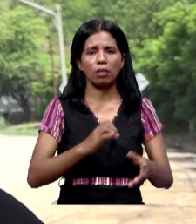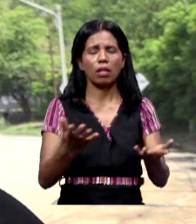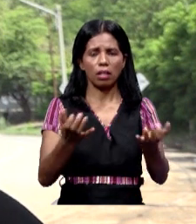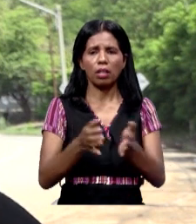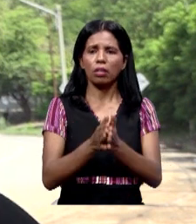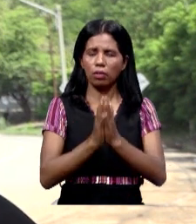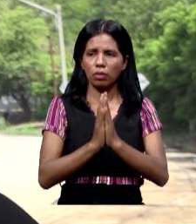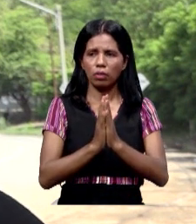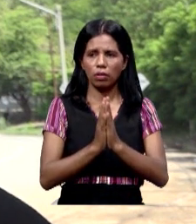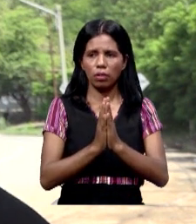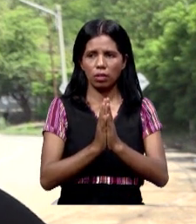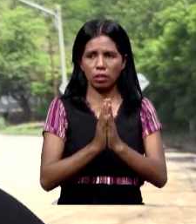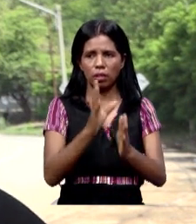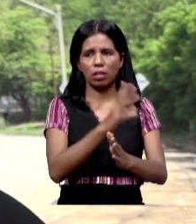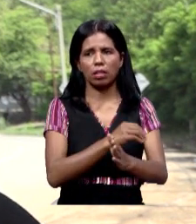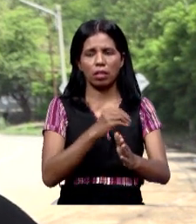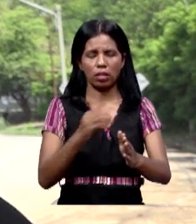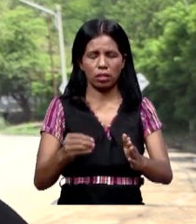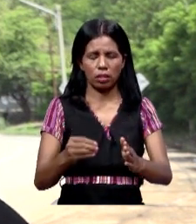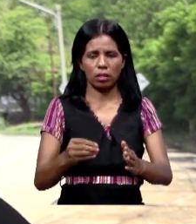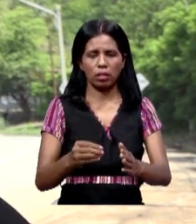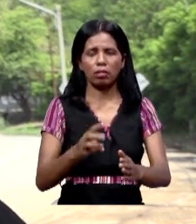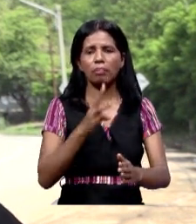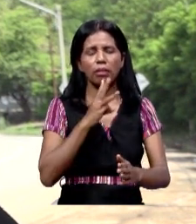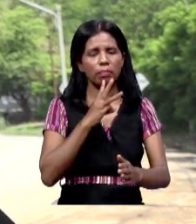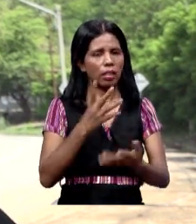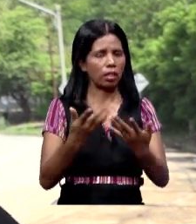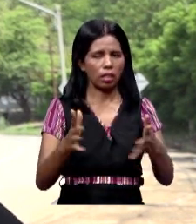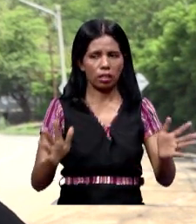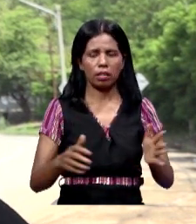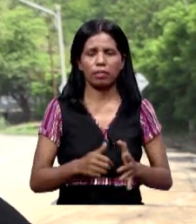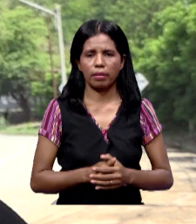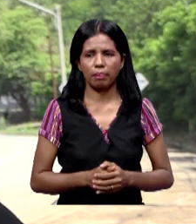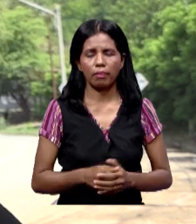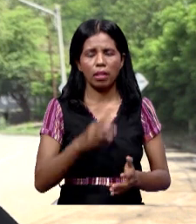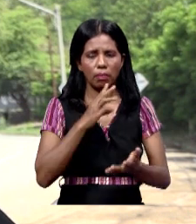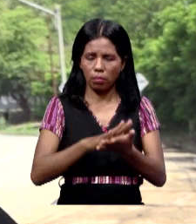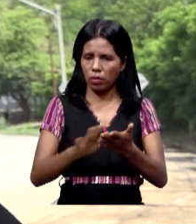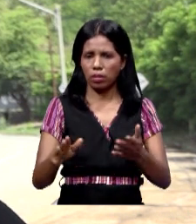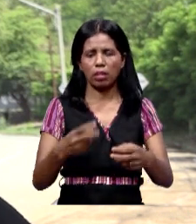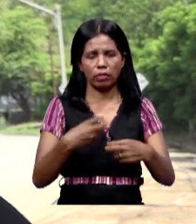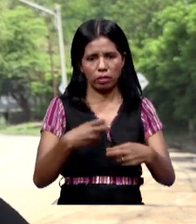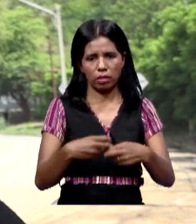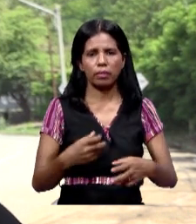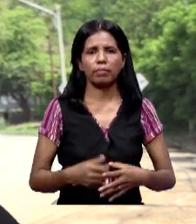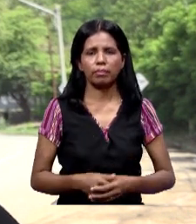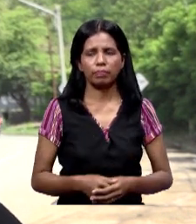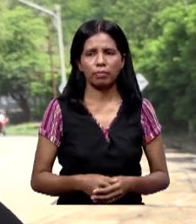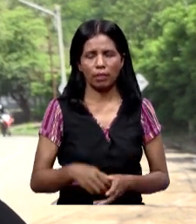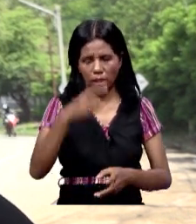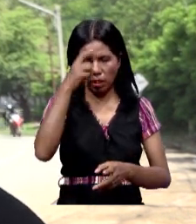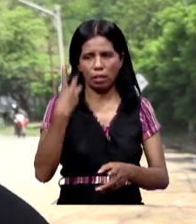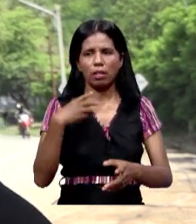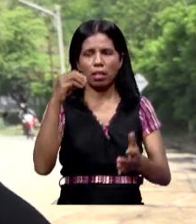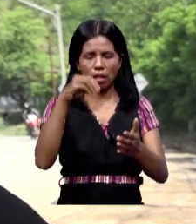akar husuri tambah part sub mitiat larangan ini paling aras kali mah hebi ini di motor pun aras kali ini akar husuri dan ini tamam ini helam